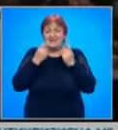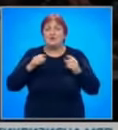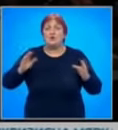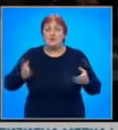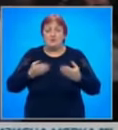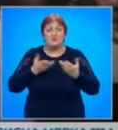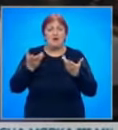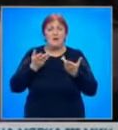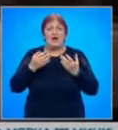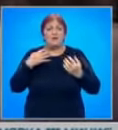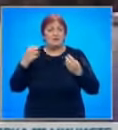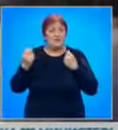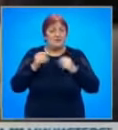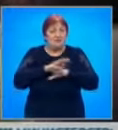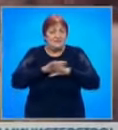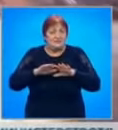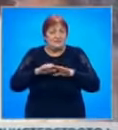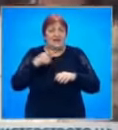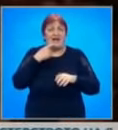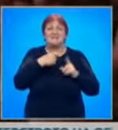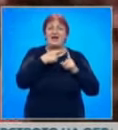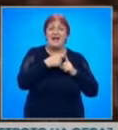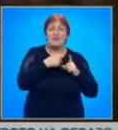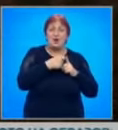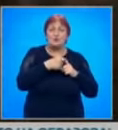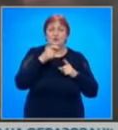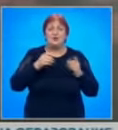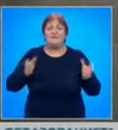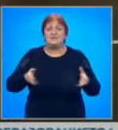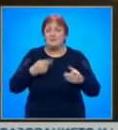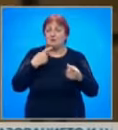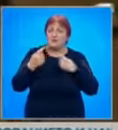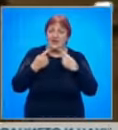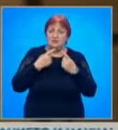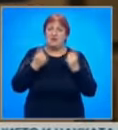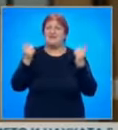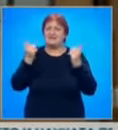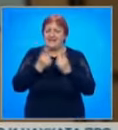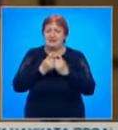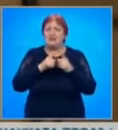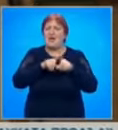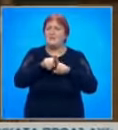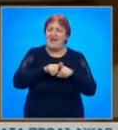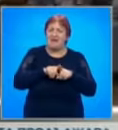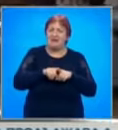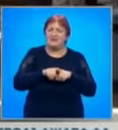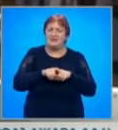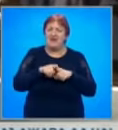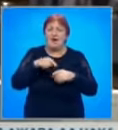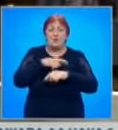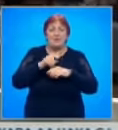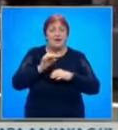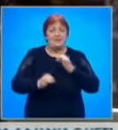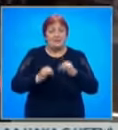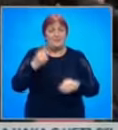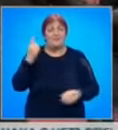започва, когато спектакълът свърши, и казва Катя Костова. Тогава започват разговорите, срещите, приятелствата. По време на